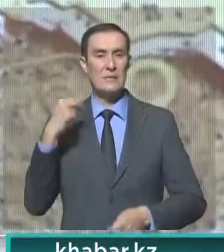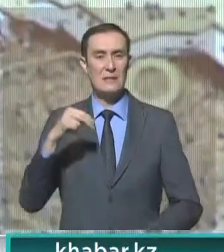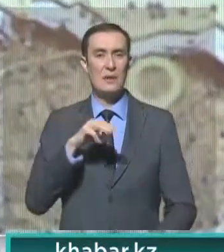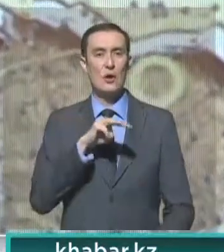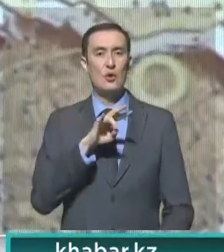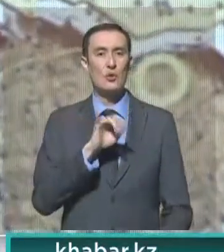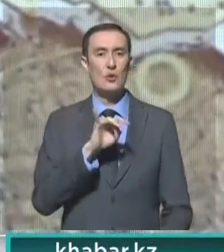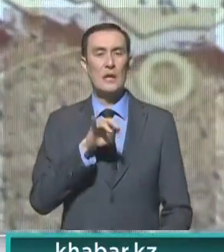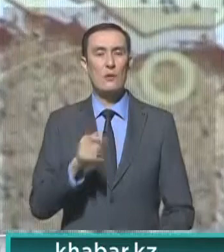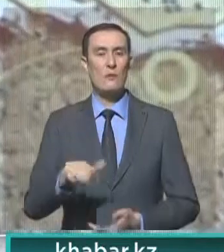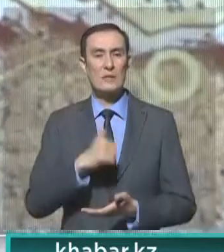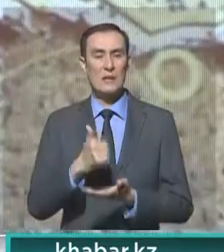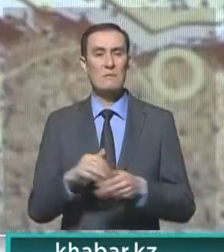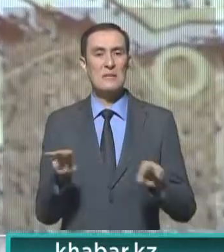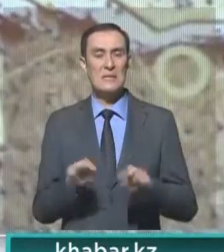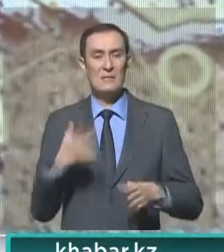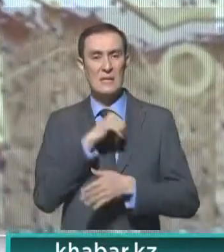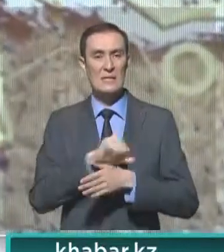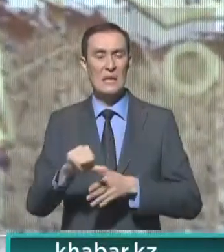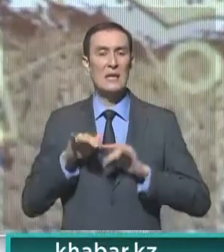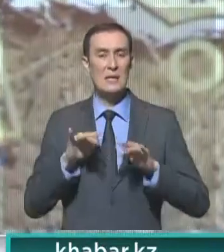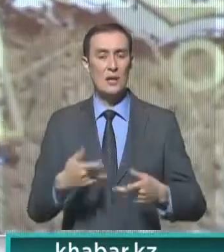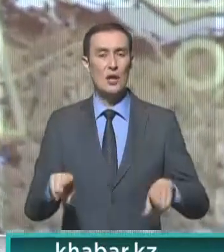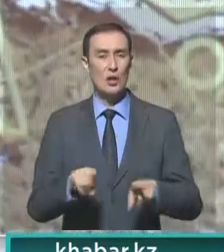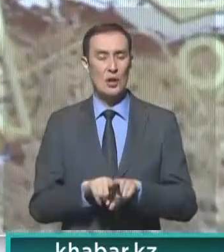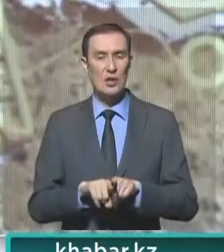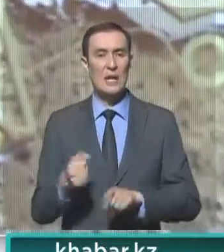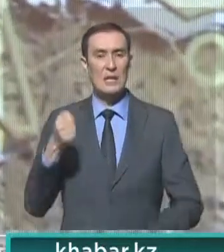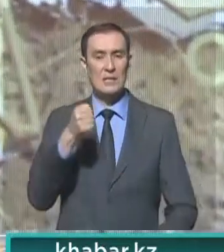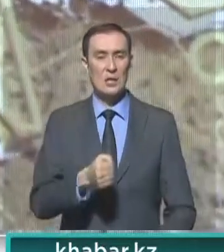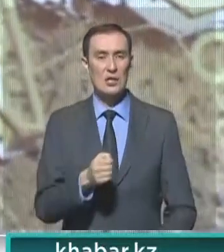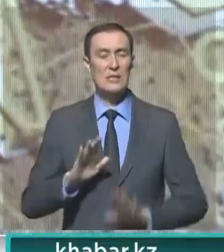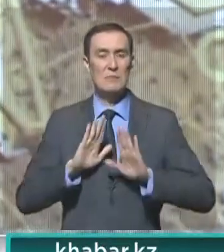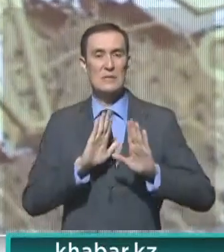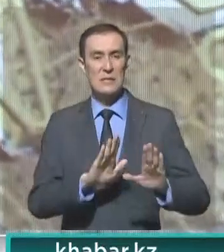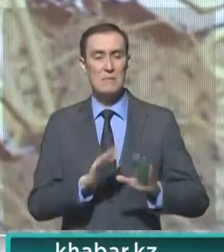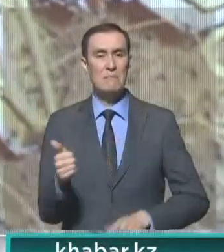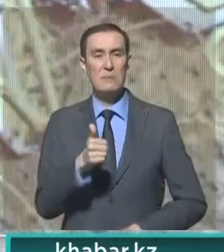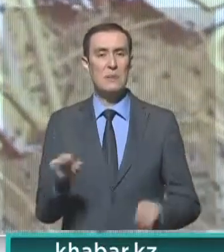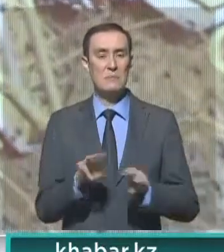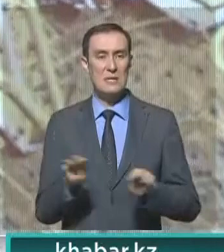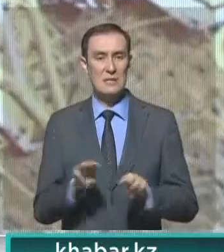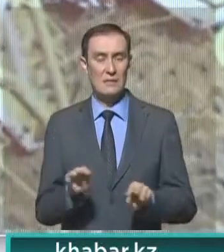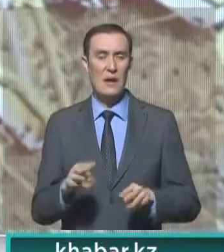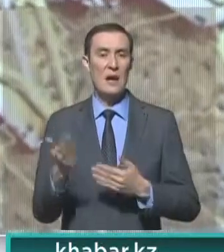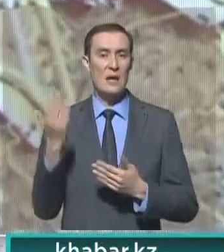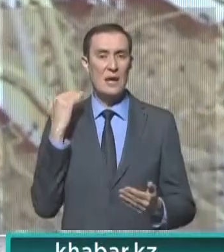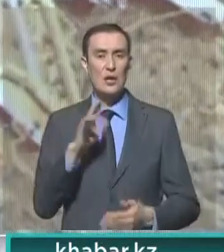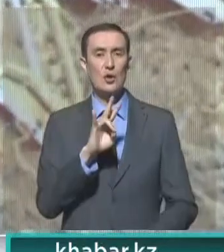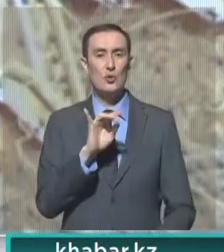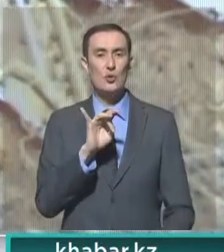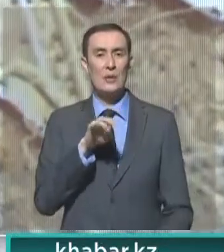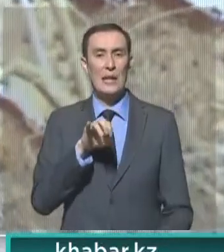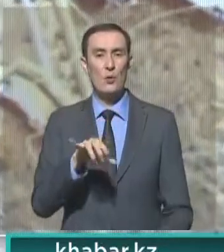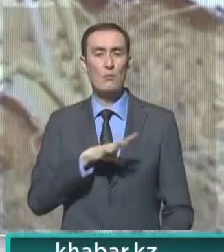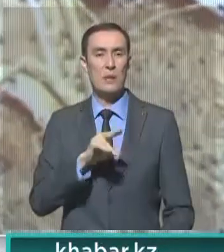Мурат Нуртлиев возглавил Министерство иностранных дел. Кроме того, назначен заместителем премьер-министра. Отмечу, ранее Мурат Нуртлиев